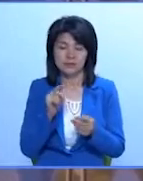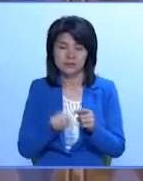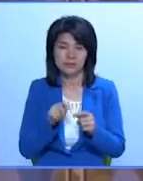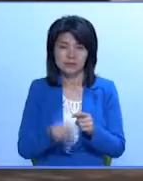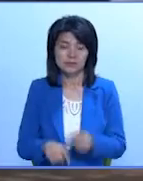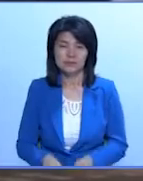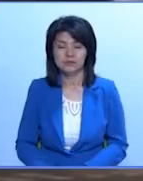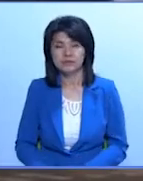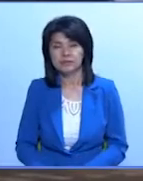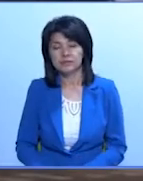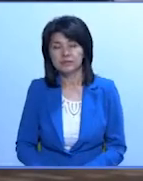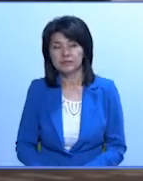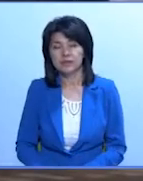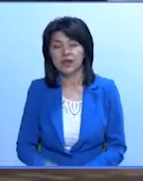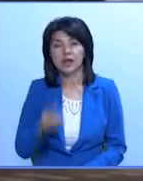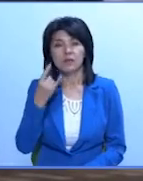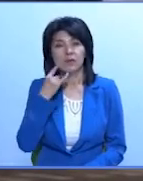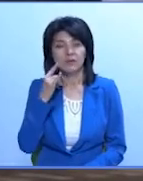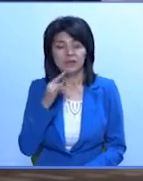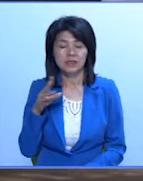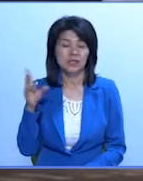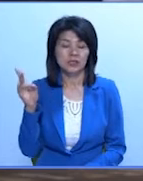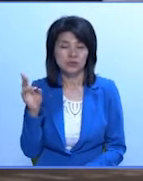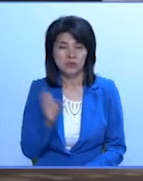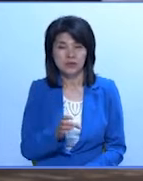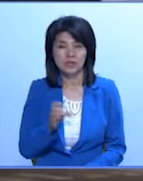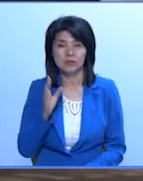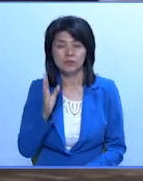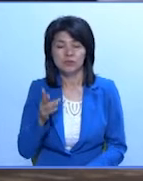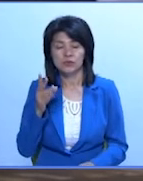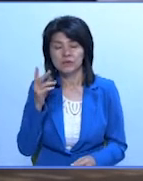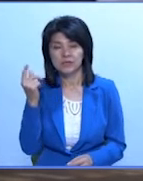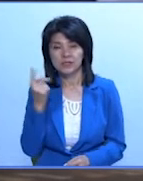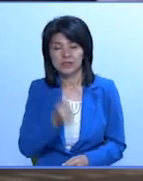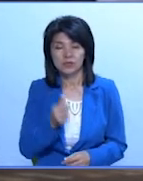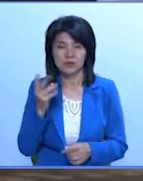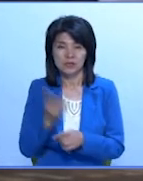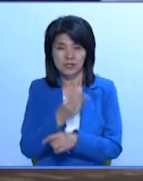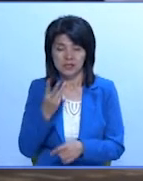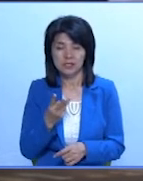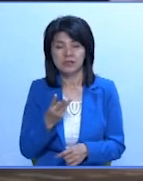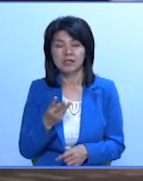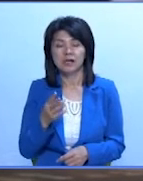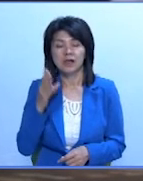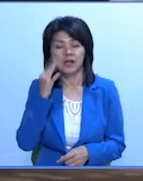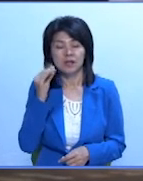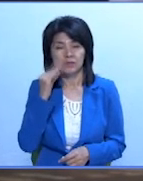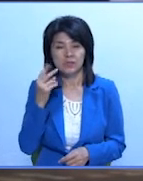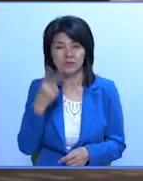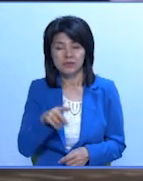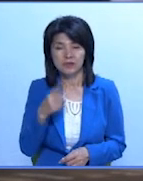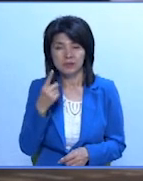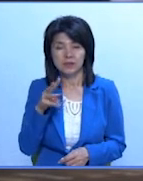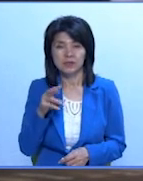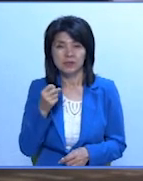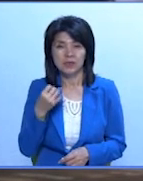тексереді. Енді Павлодардан Нұр-Сұлтан бағытына ұшақ аптасына 3 рет, ал Алматыға 21 мамырдан бастап